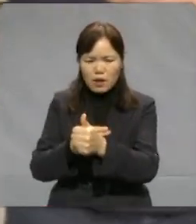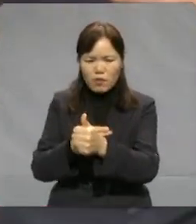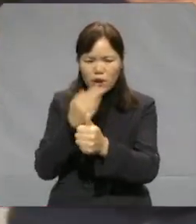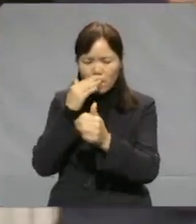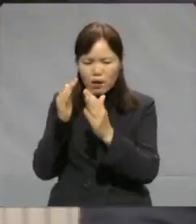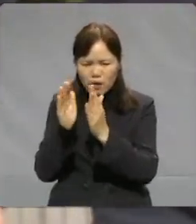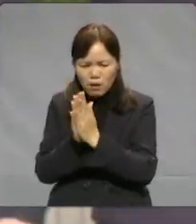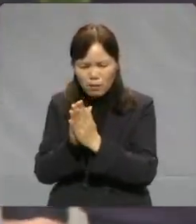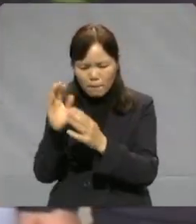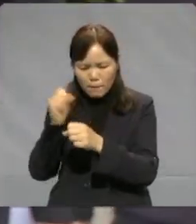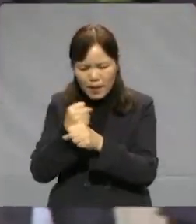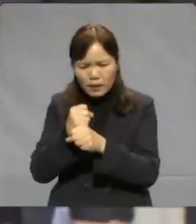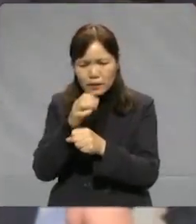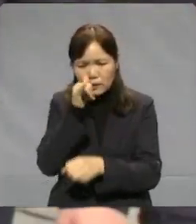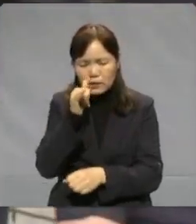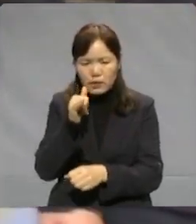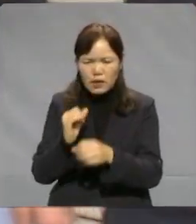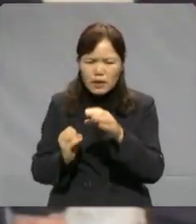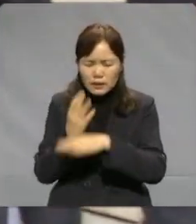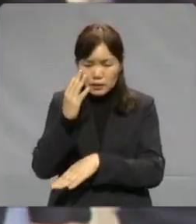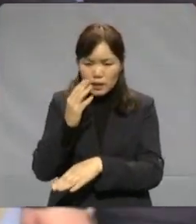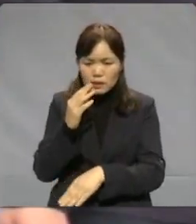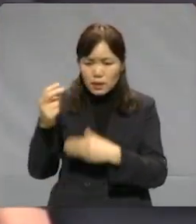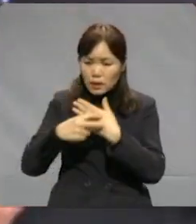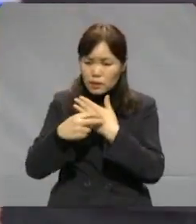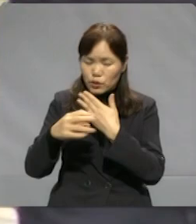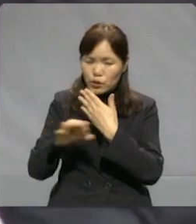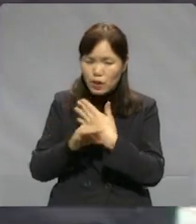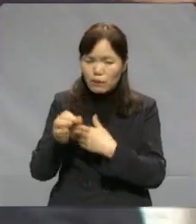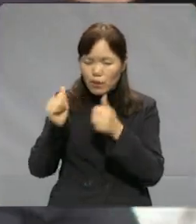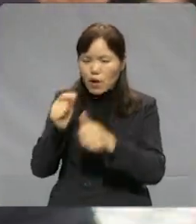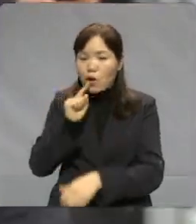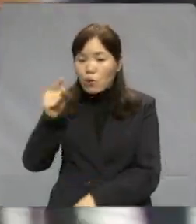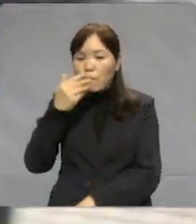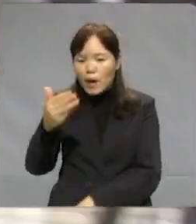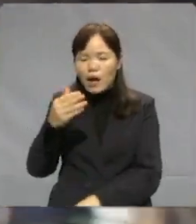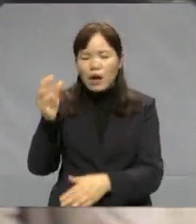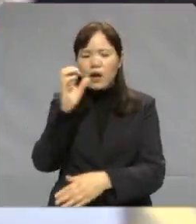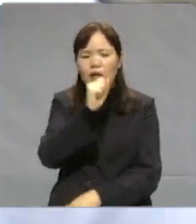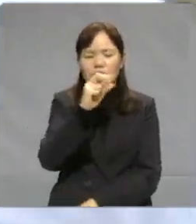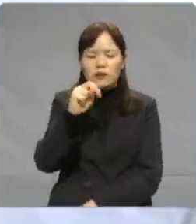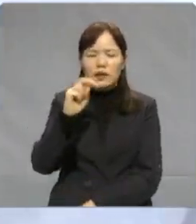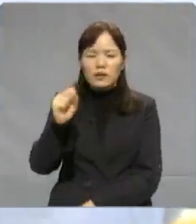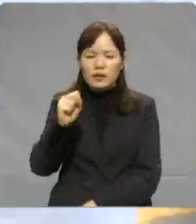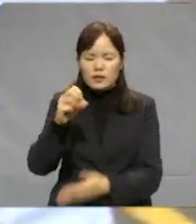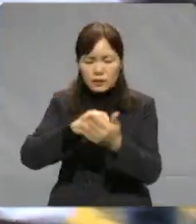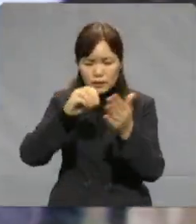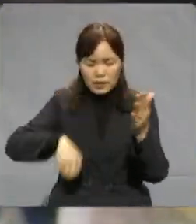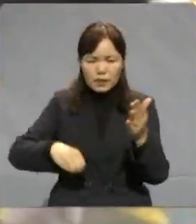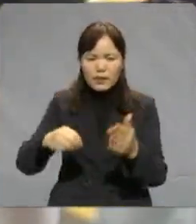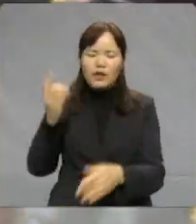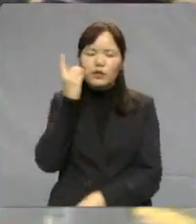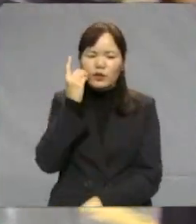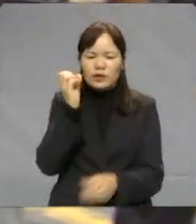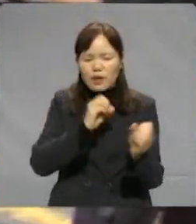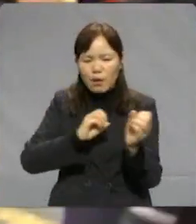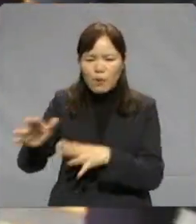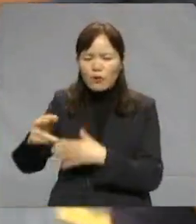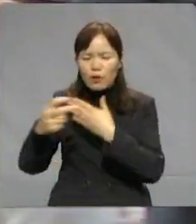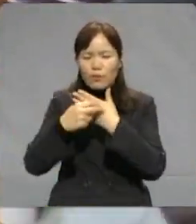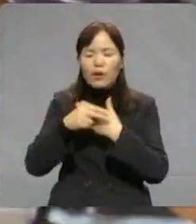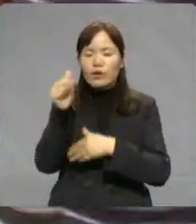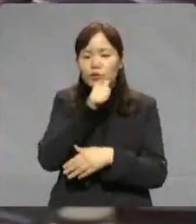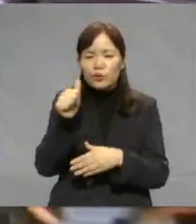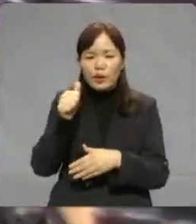했습니다. 과다진료 입건이 가능하니 SNS 탈퇴와 휴대전화 등을 폐기하고 병원을 소개한